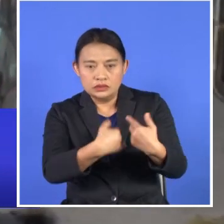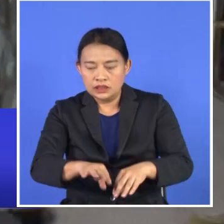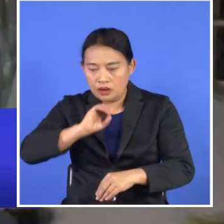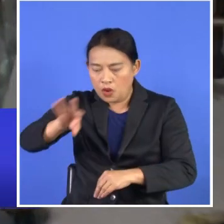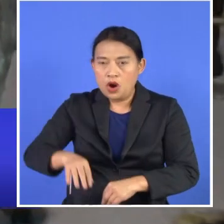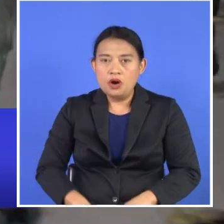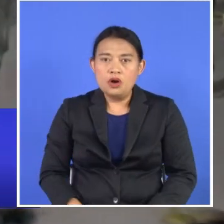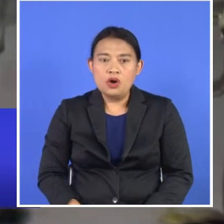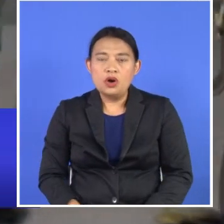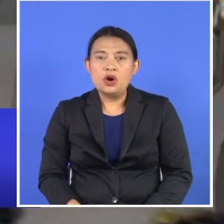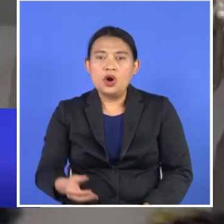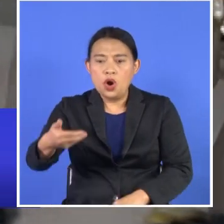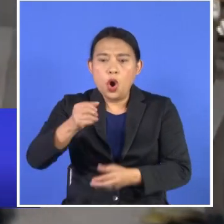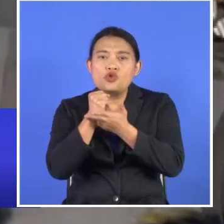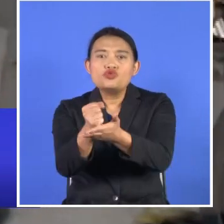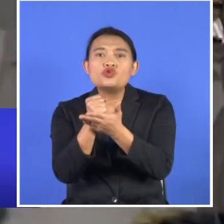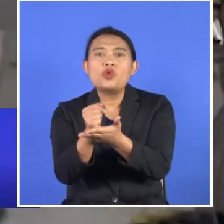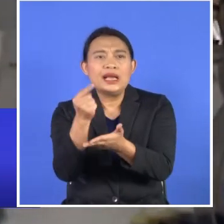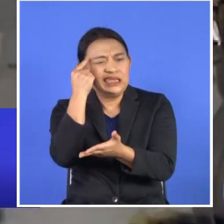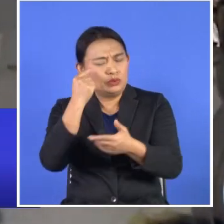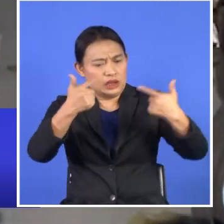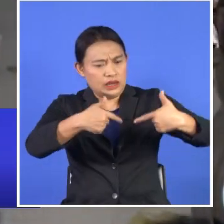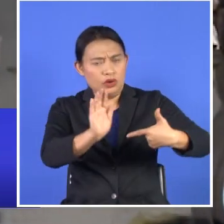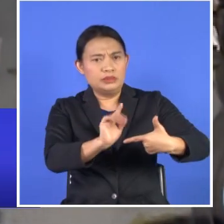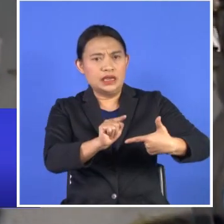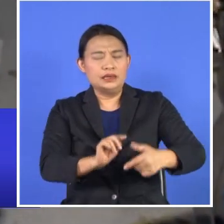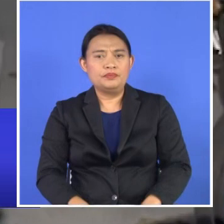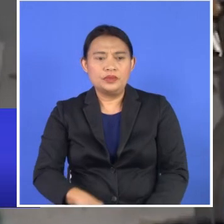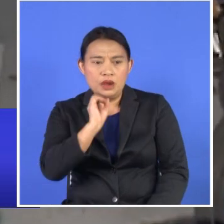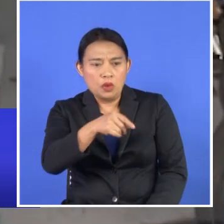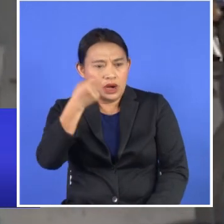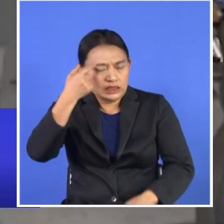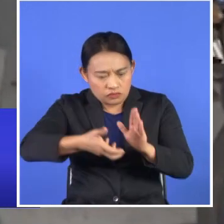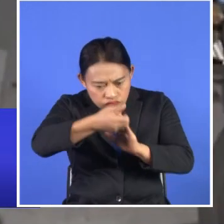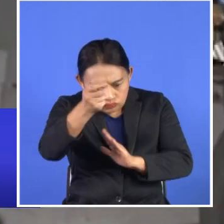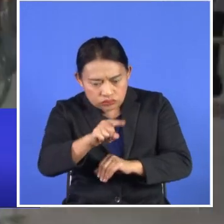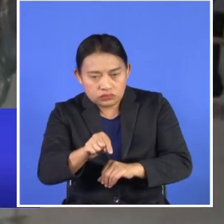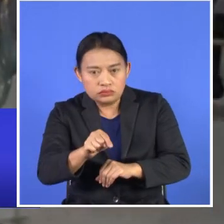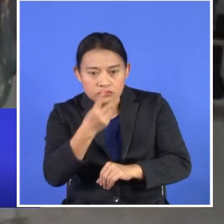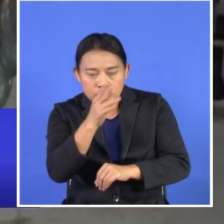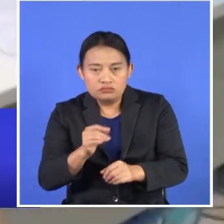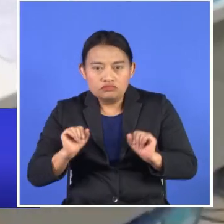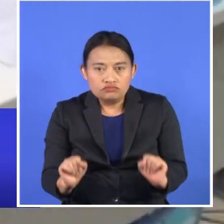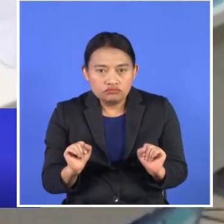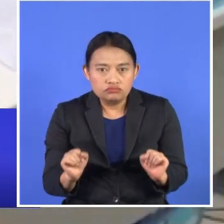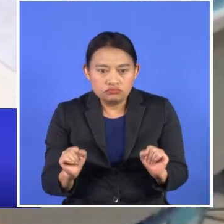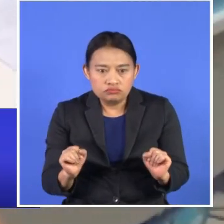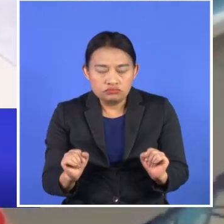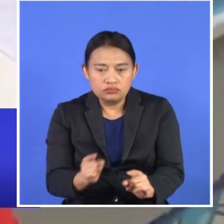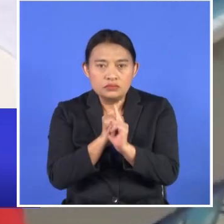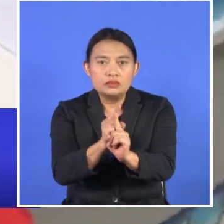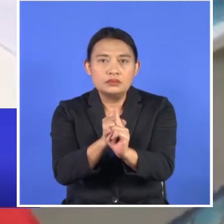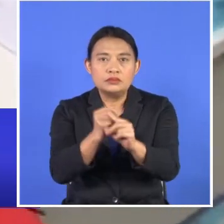โกนขอความช่วยเหลือก็เข้าใจว่าไม่น่าจะทะเลาะกันน่าจะต้องโดนจี้โดนปล้นแน่นอนเลยเลยตั้งใจที่จะสกัดคนร้